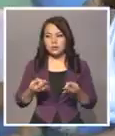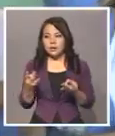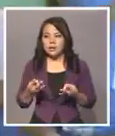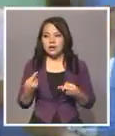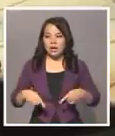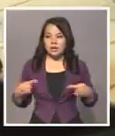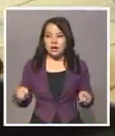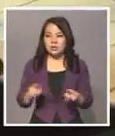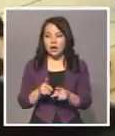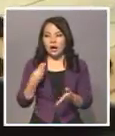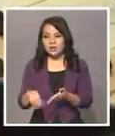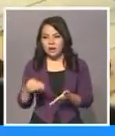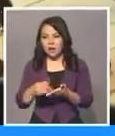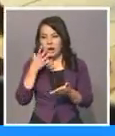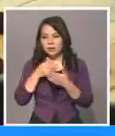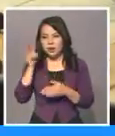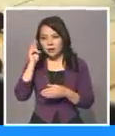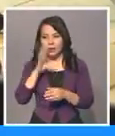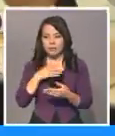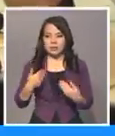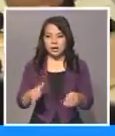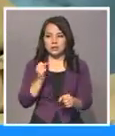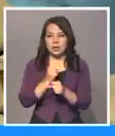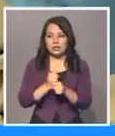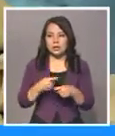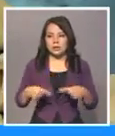құрал саймандарын алып жүргізіп жатырмыз. Шығарған